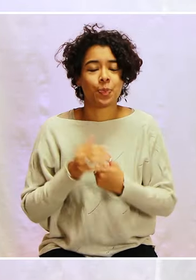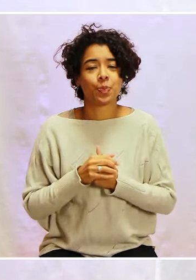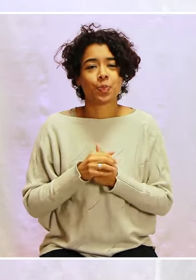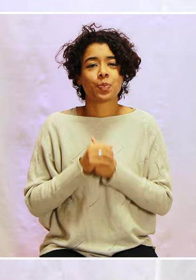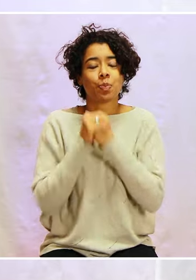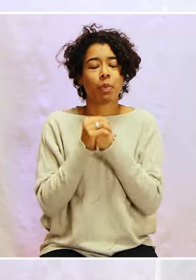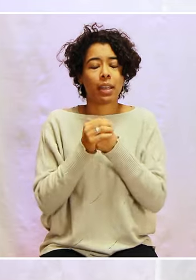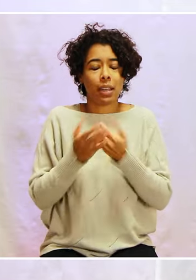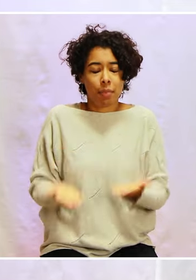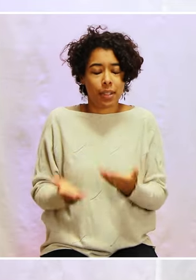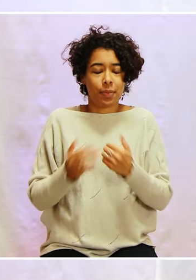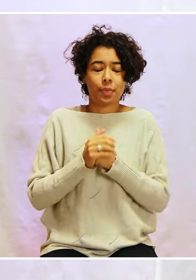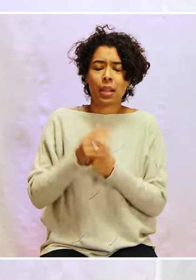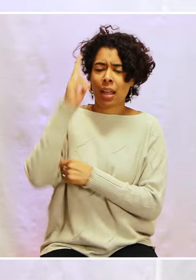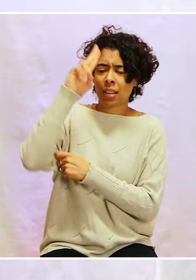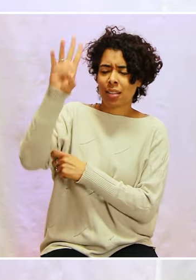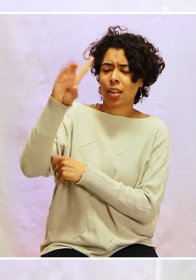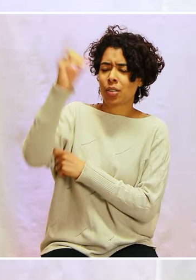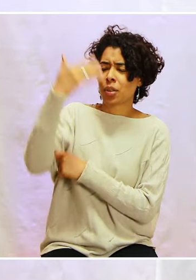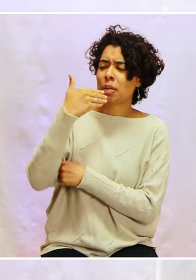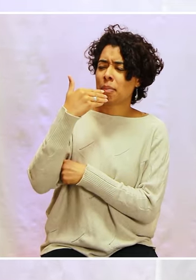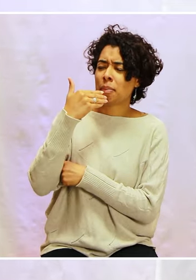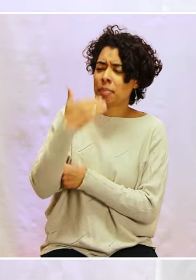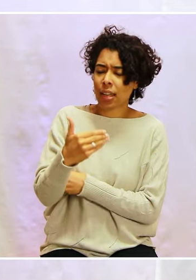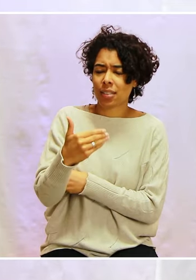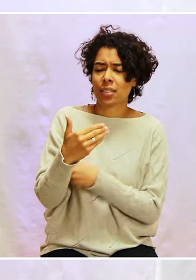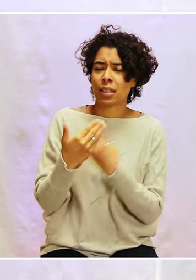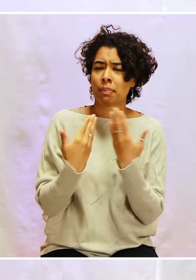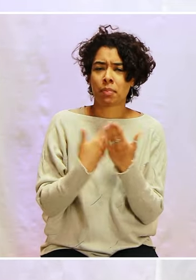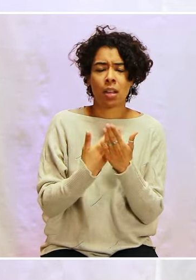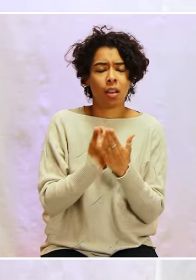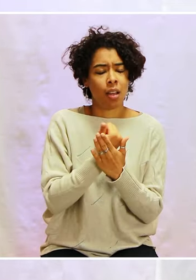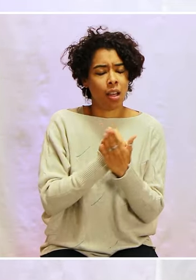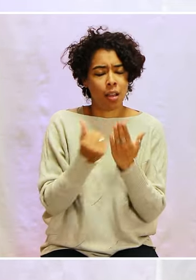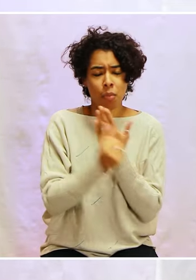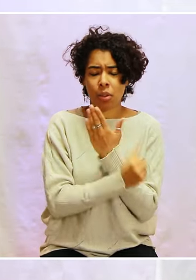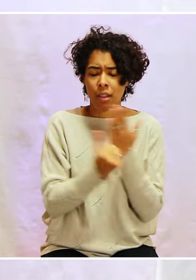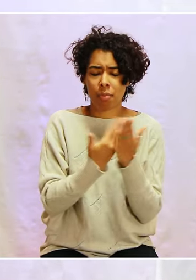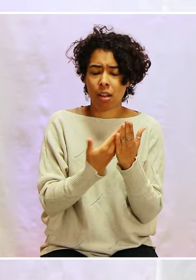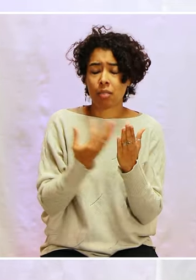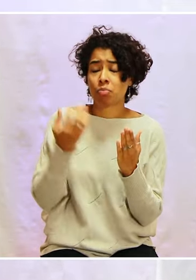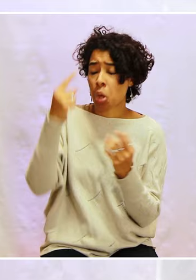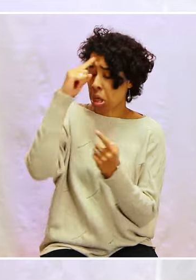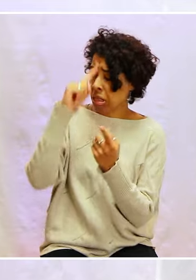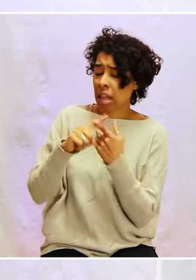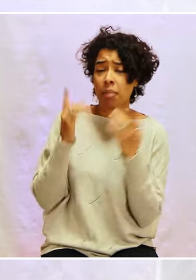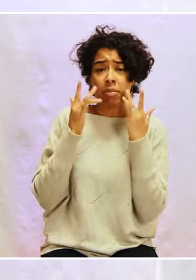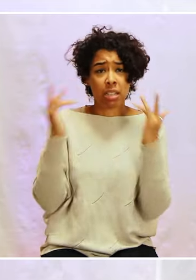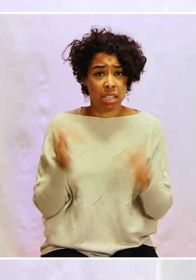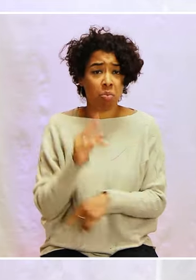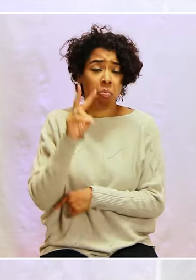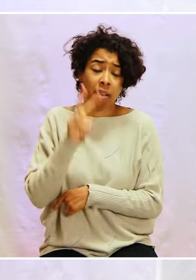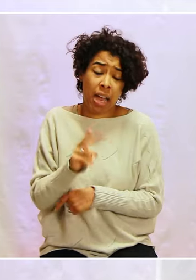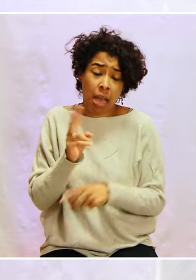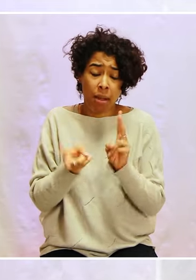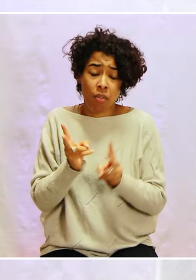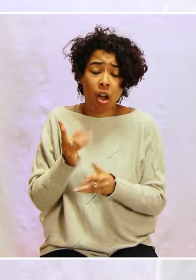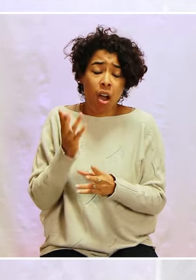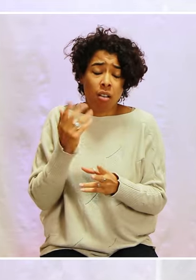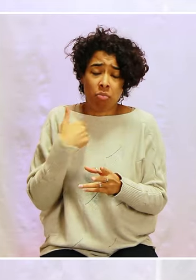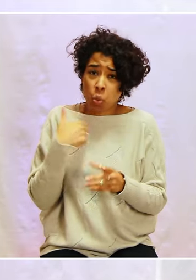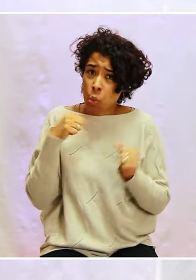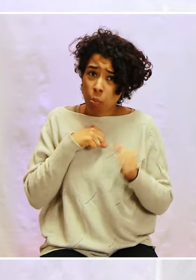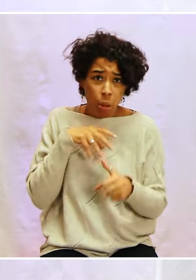Seigneur mon Dieu merci pour ta parole merci parce qu'aujourd'hui tu nous parles de déception et tu sais que parfois on peut plonger dedans toimême